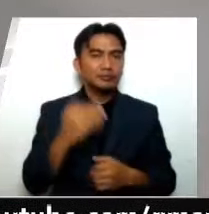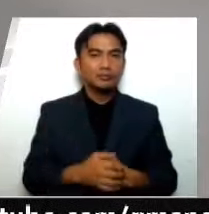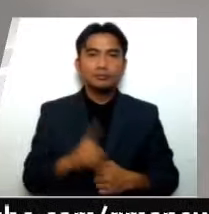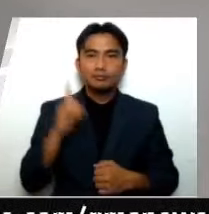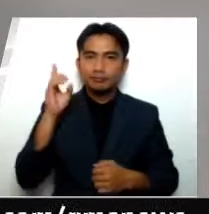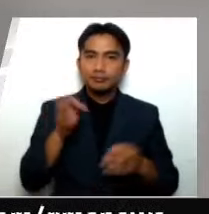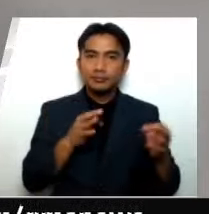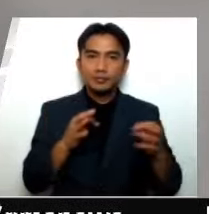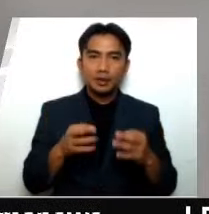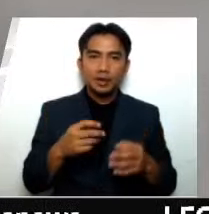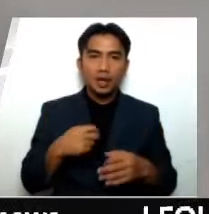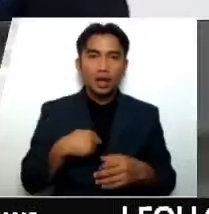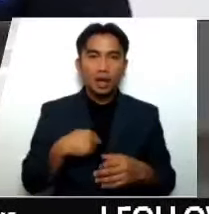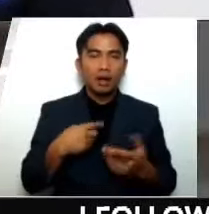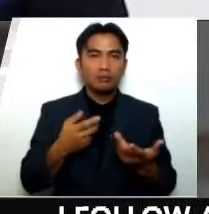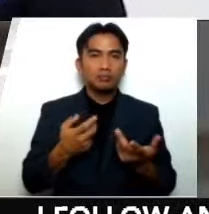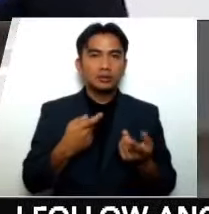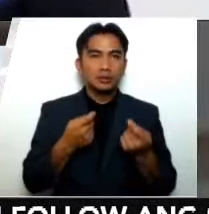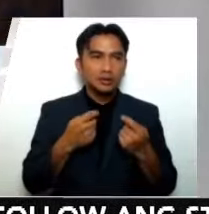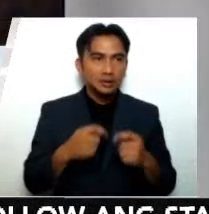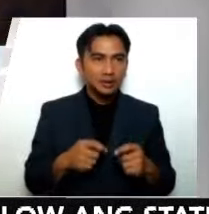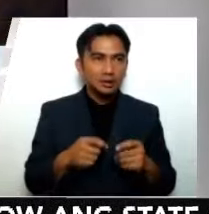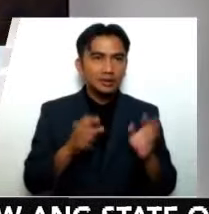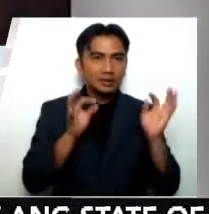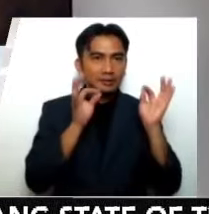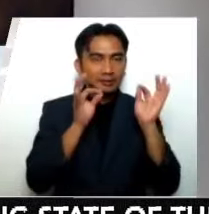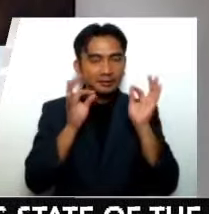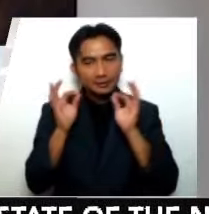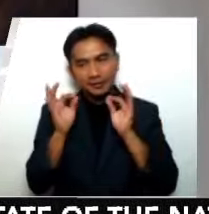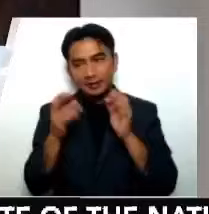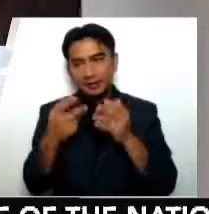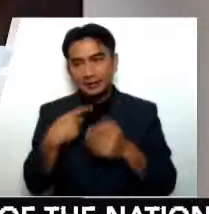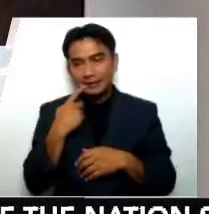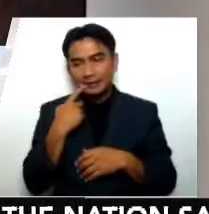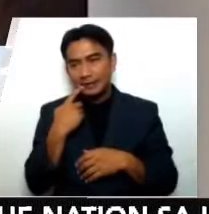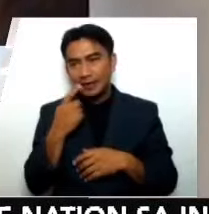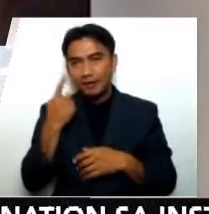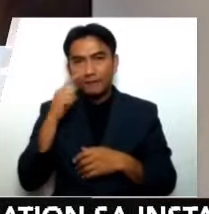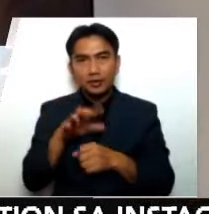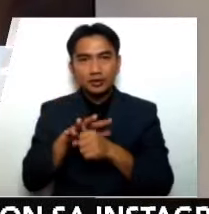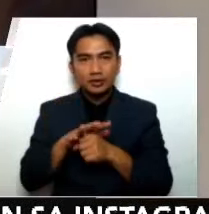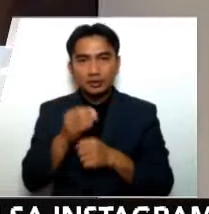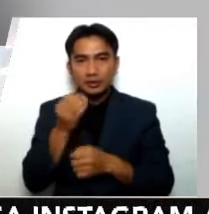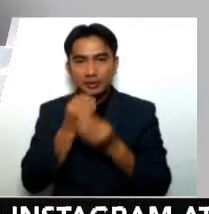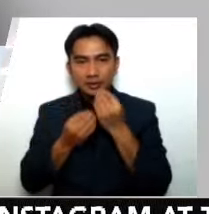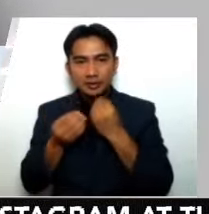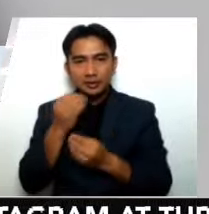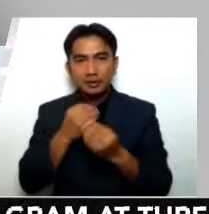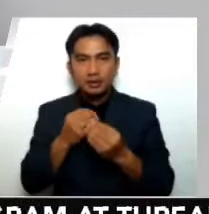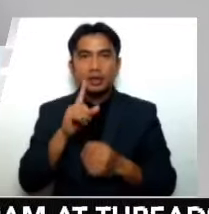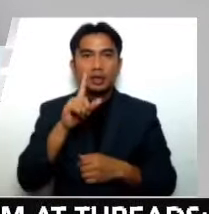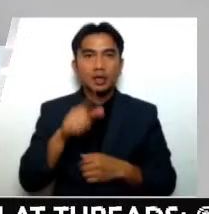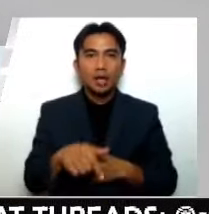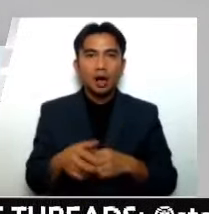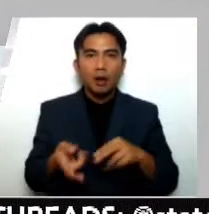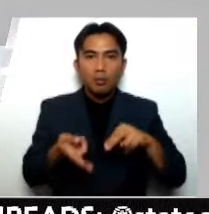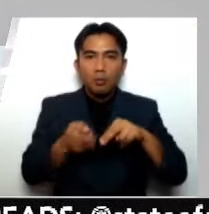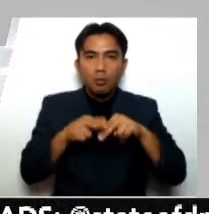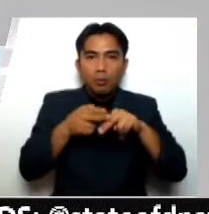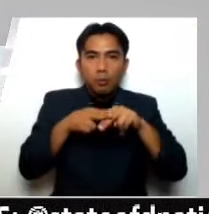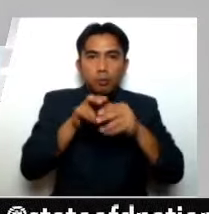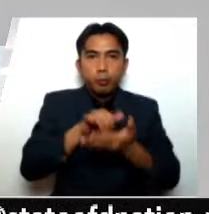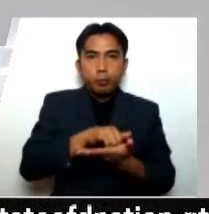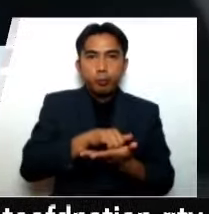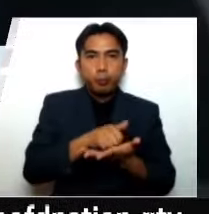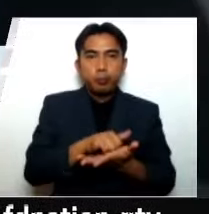coping mechanism ko ang pag-stress eating. Hindi daw niya namalayan na pabigat na ng pabigat ang kanyang timbang